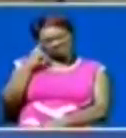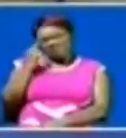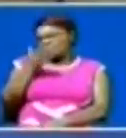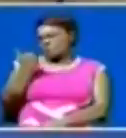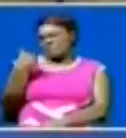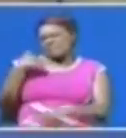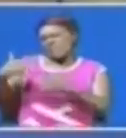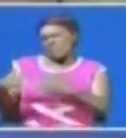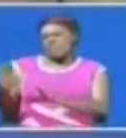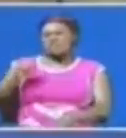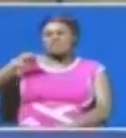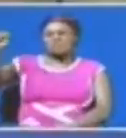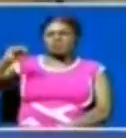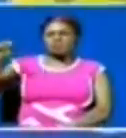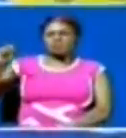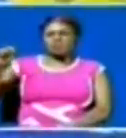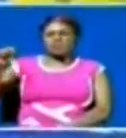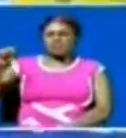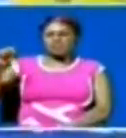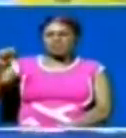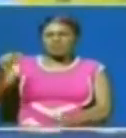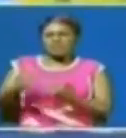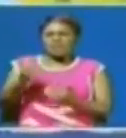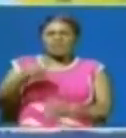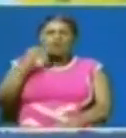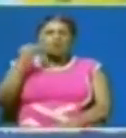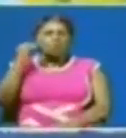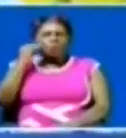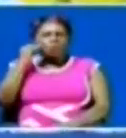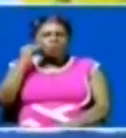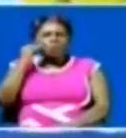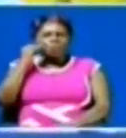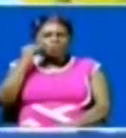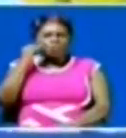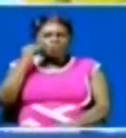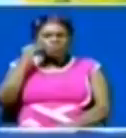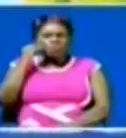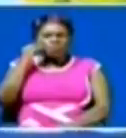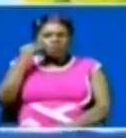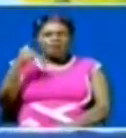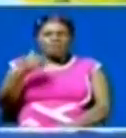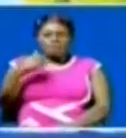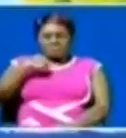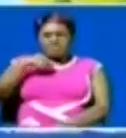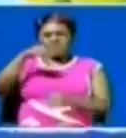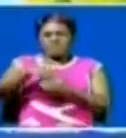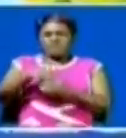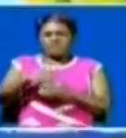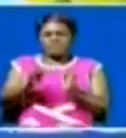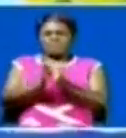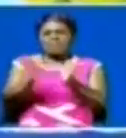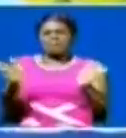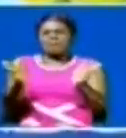kwamba nisipofanya kazi ya nyumbani pia kuchenga jamii, kwa sababu nimekuwa kwa